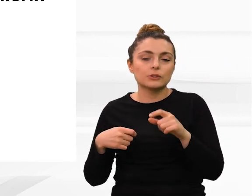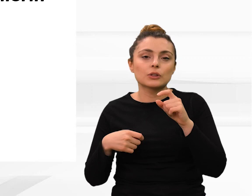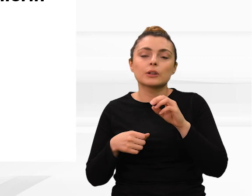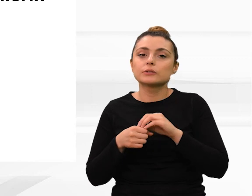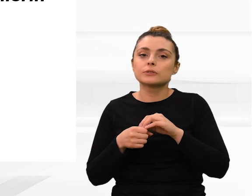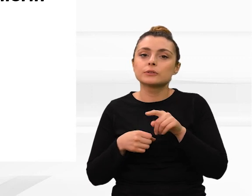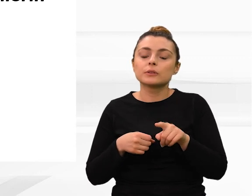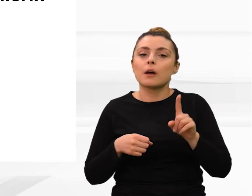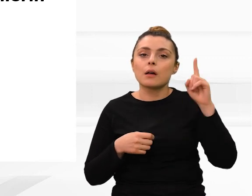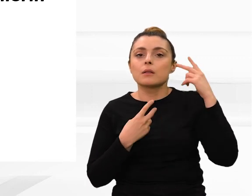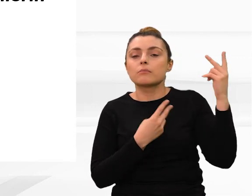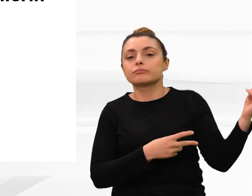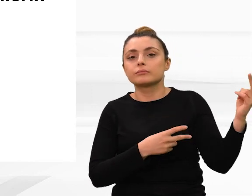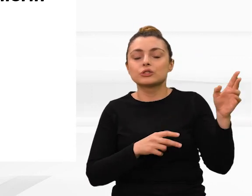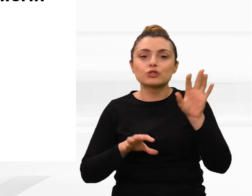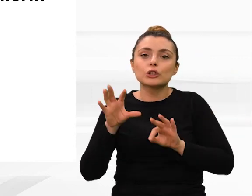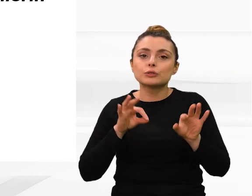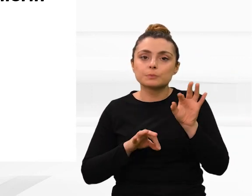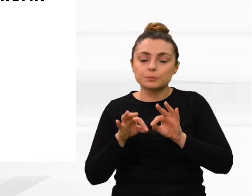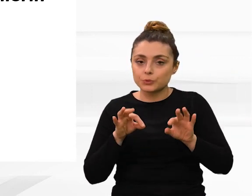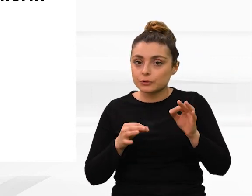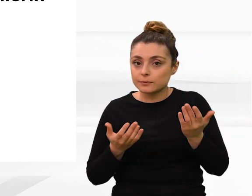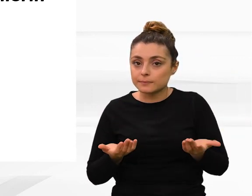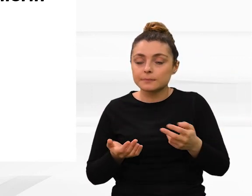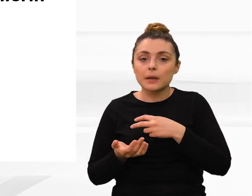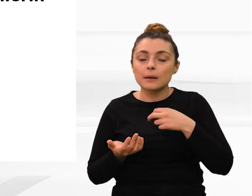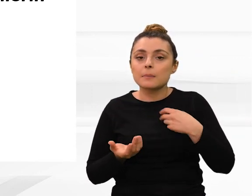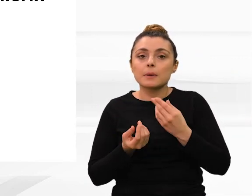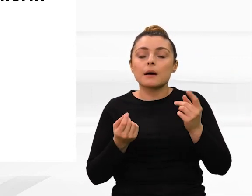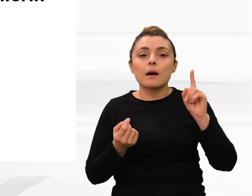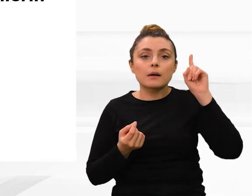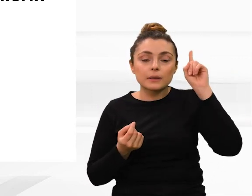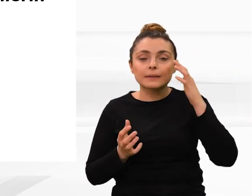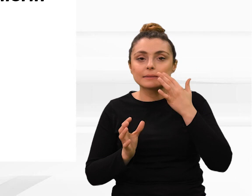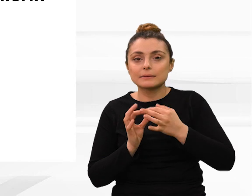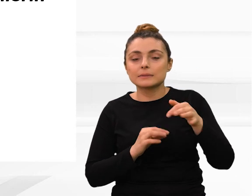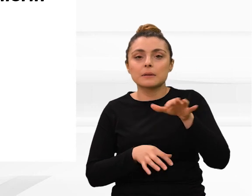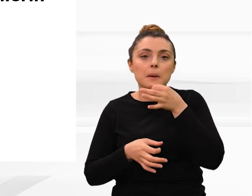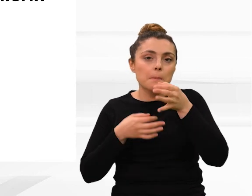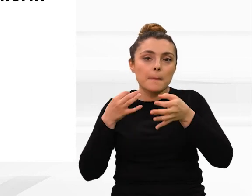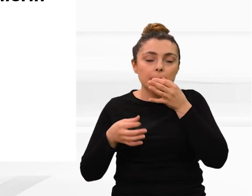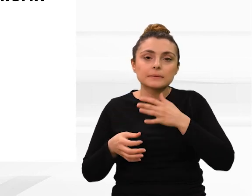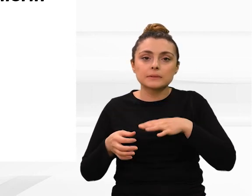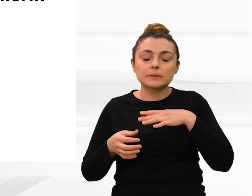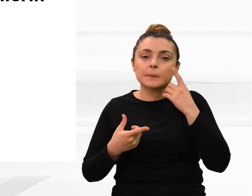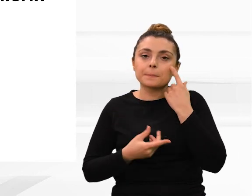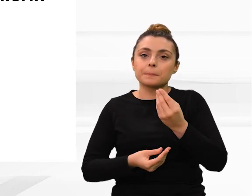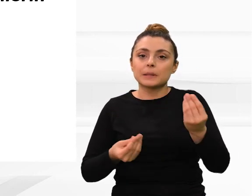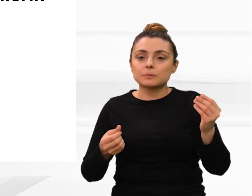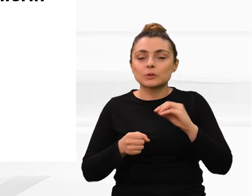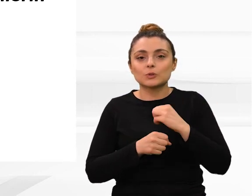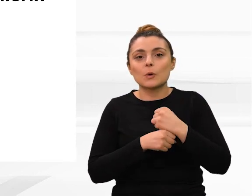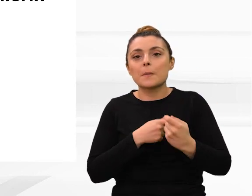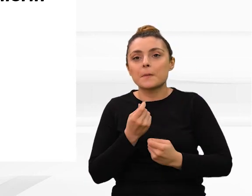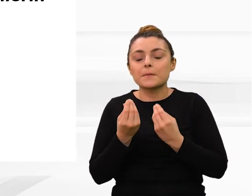seçeneği ama tarafından seçilmişlerdir bakalım peygamberler Allah'ın insanları iletmek istediği mesajları bildirmek üzere bu